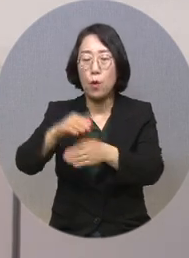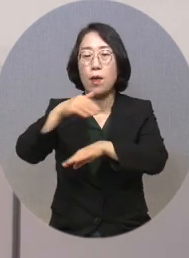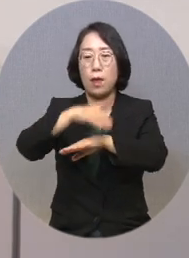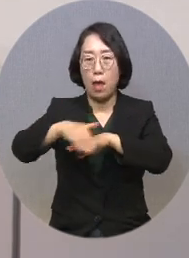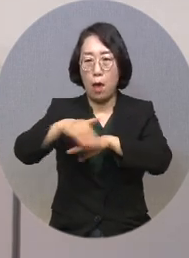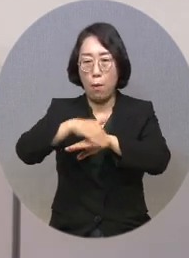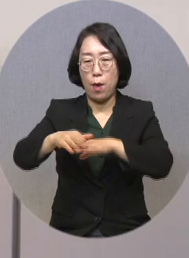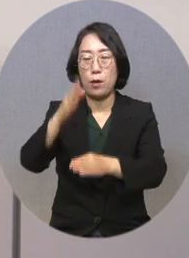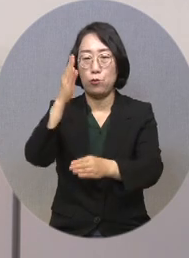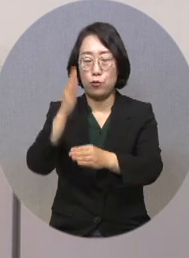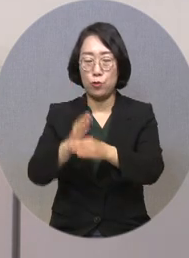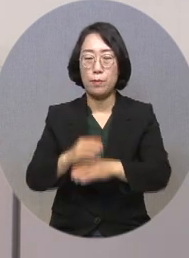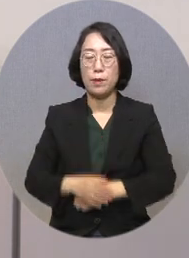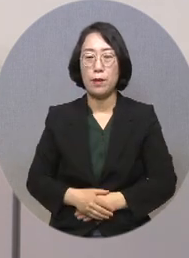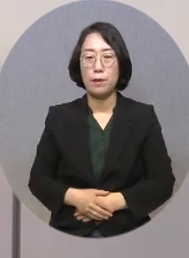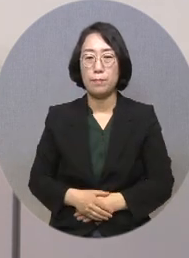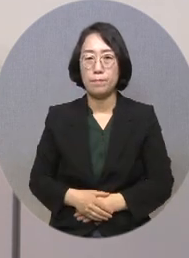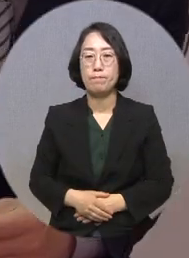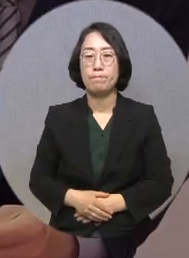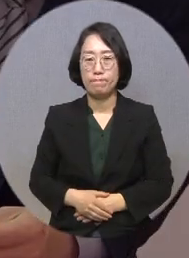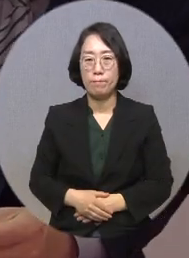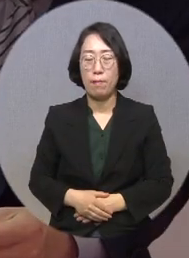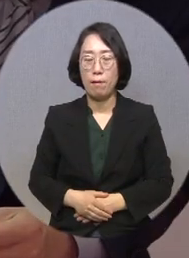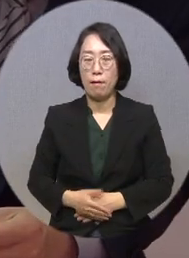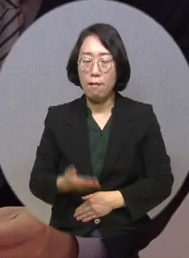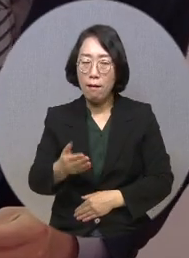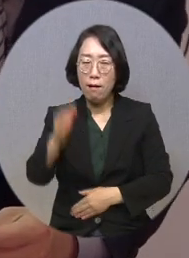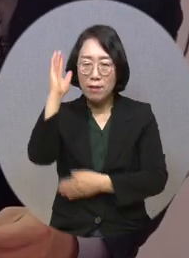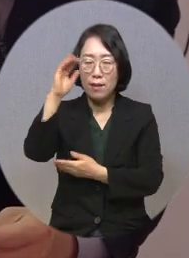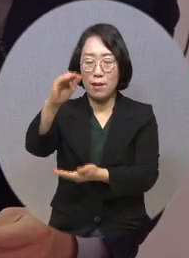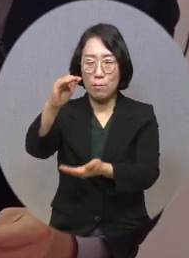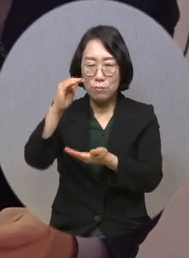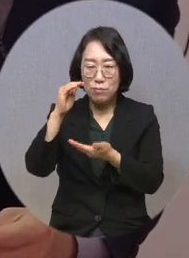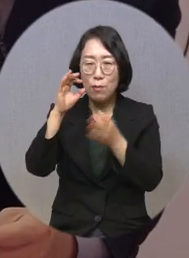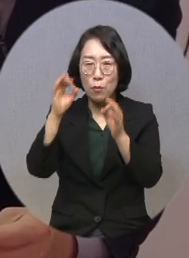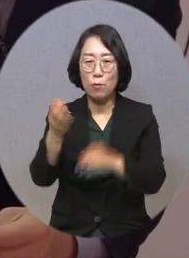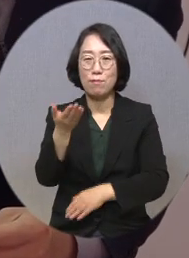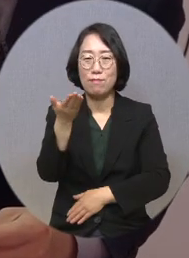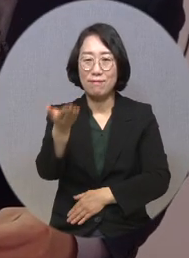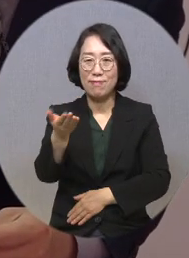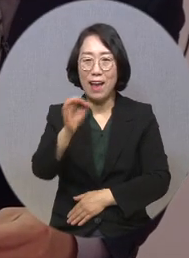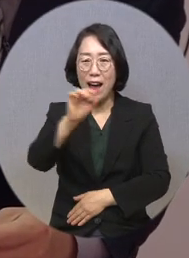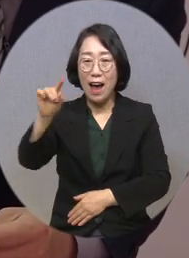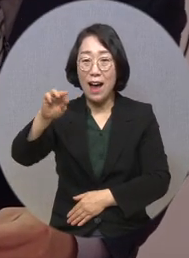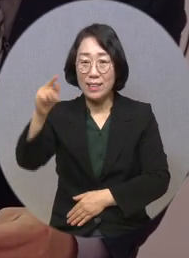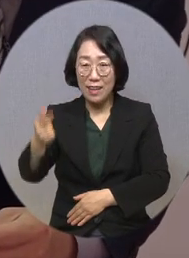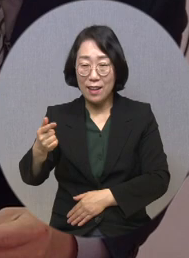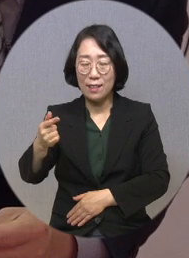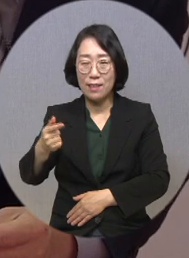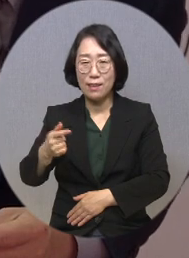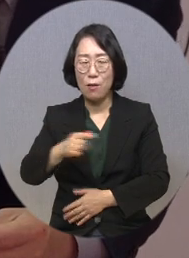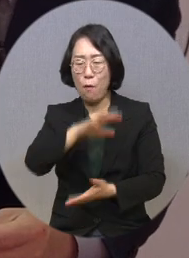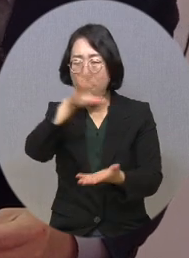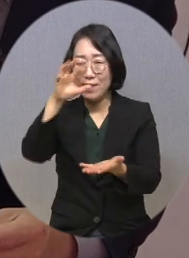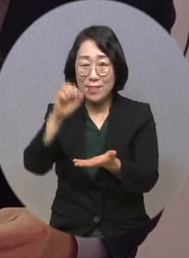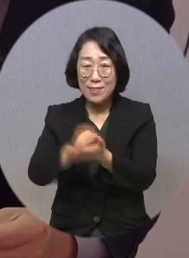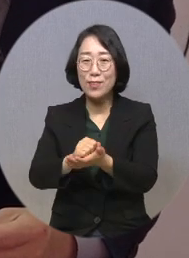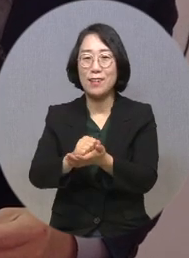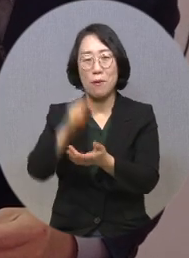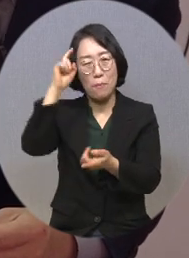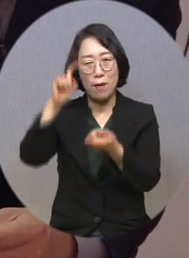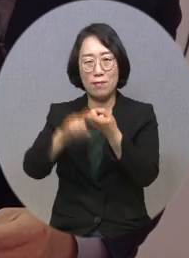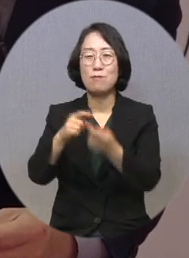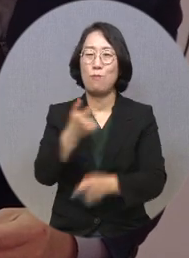함께 아울러 갖고 있습니다. 이야기를 듣다 보면은 원장님께서는 아산시 발전에 대해서 관심이 굉장히 많은 것